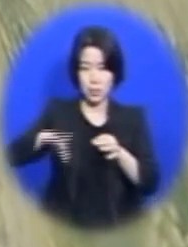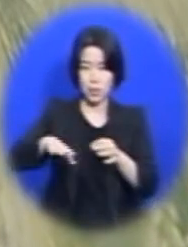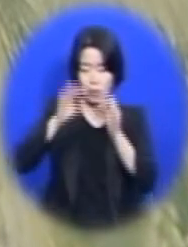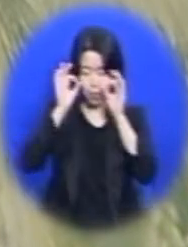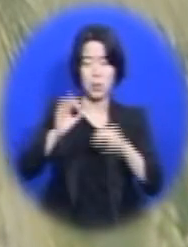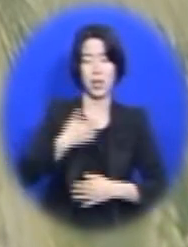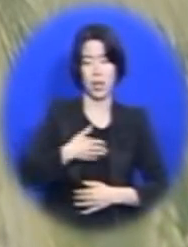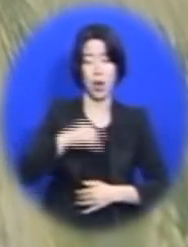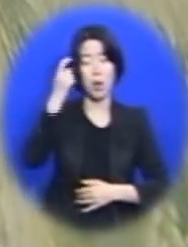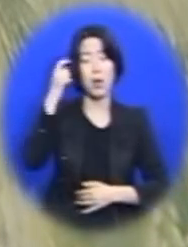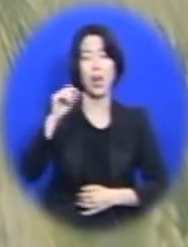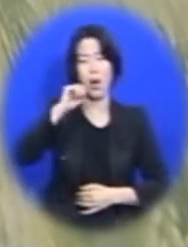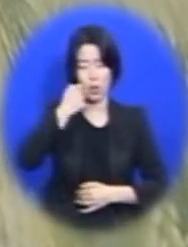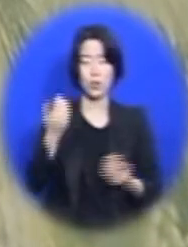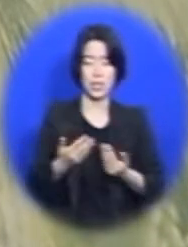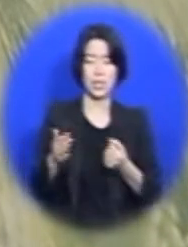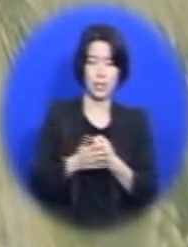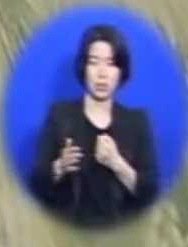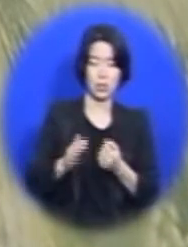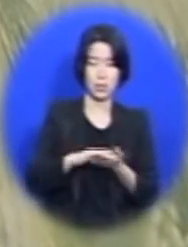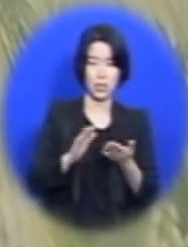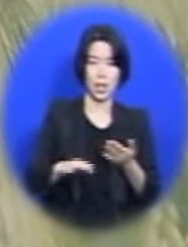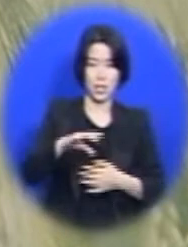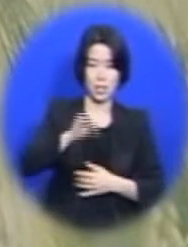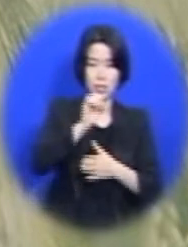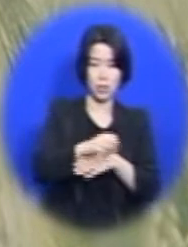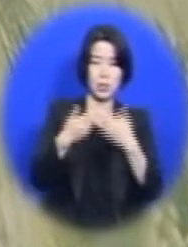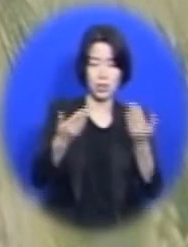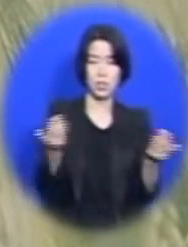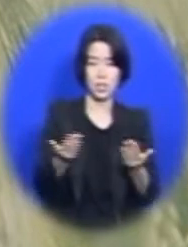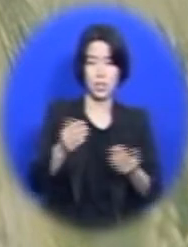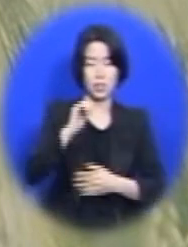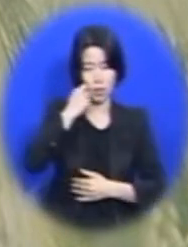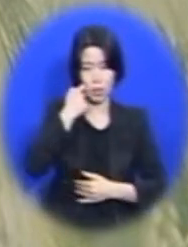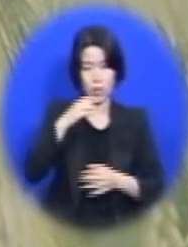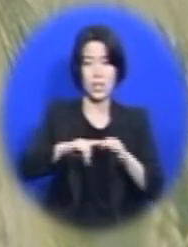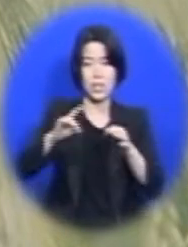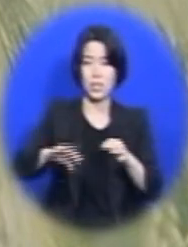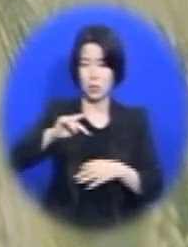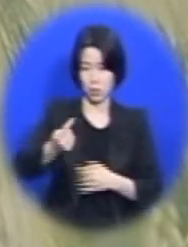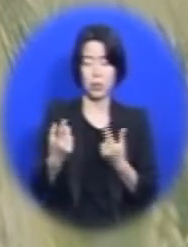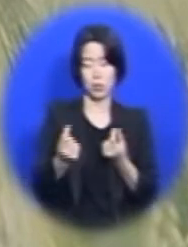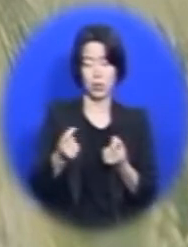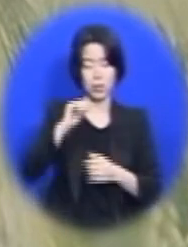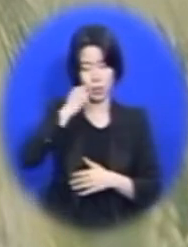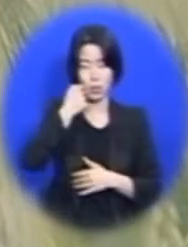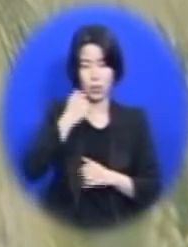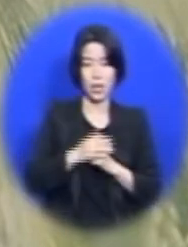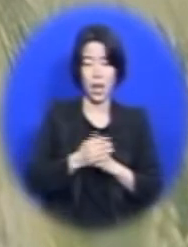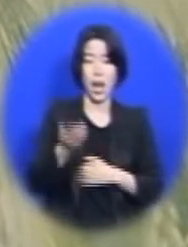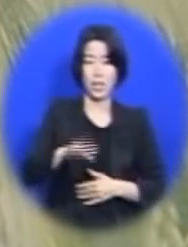때문에. 첫 열매 드리는 일은 어렵습니다. 십일조도 그렇고요. 그러나